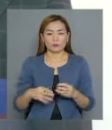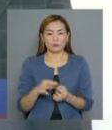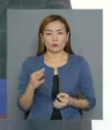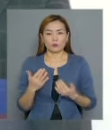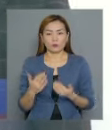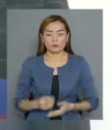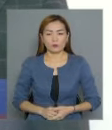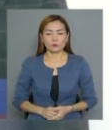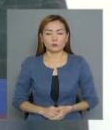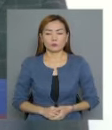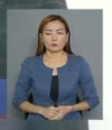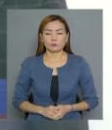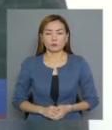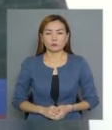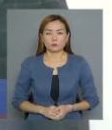системы